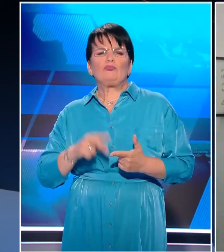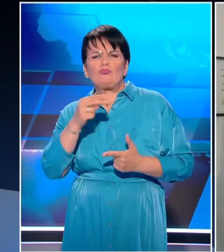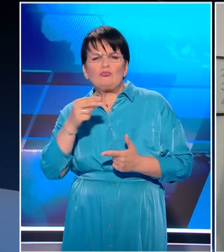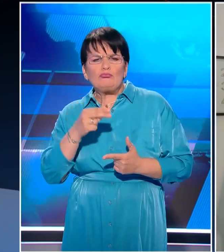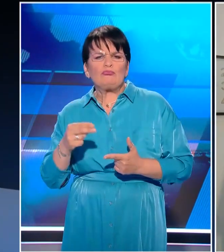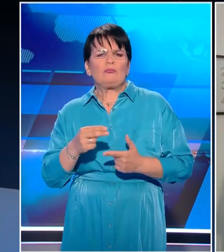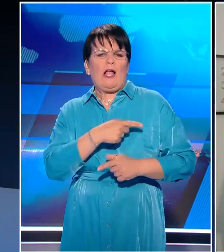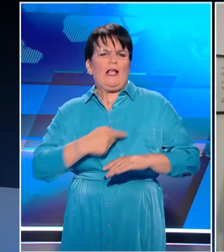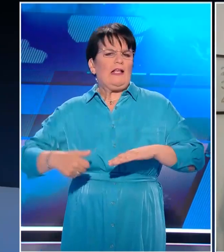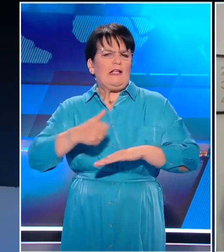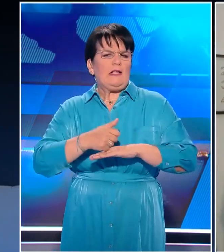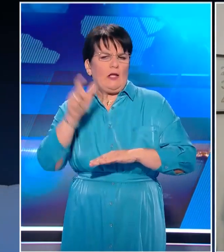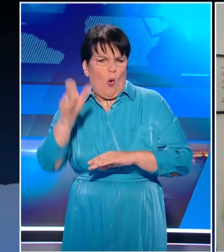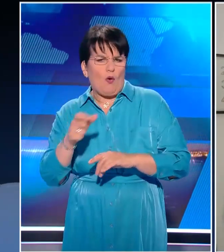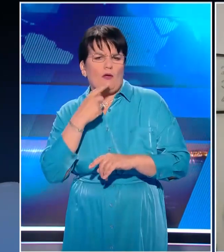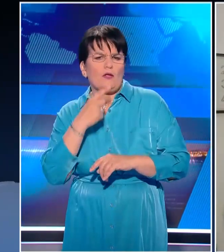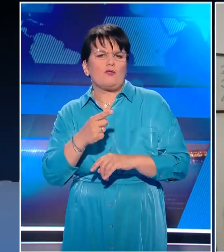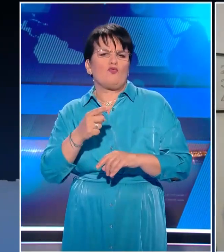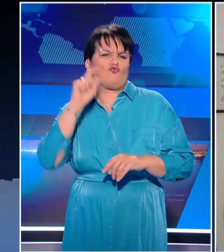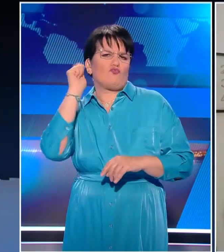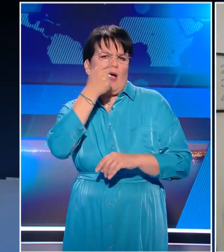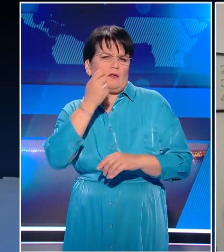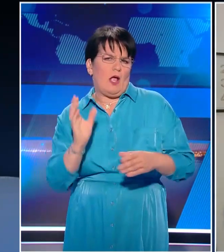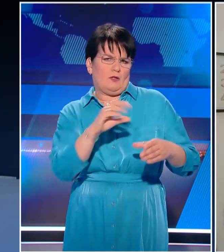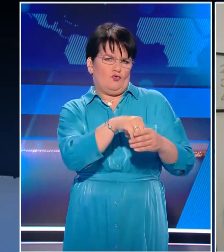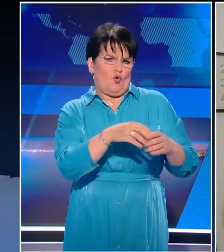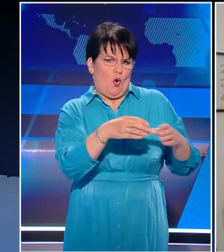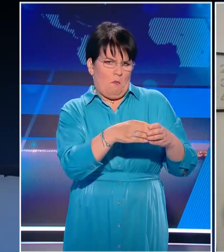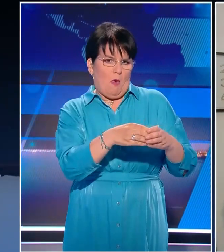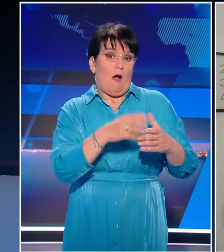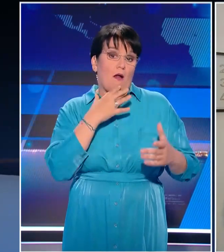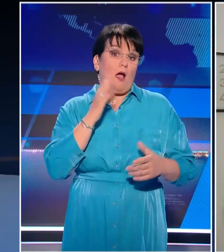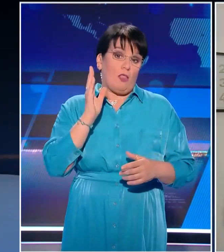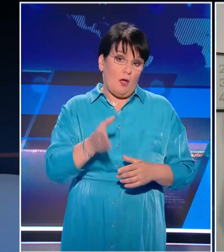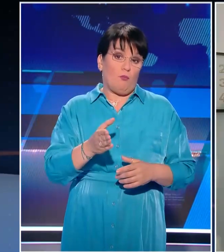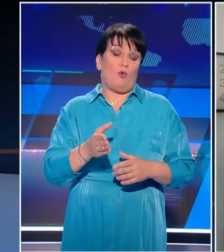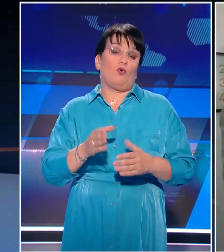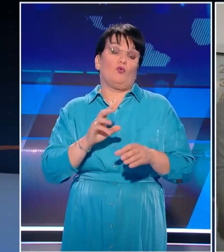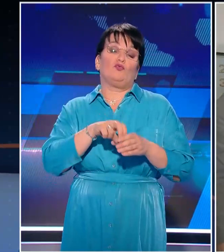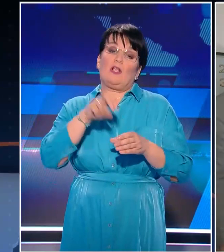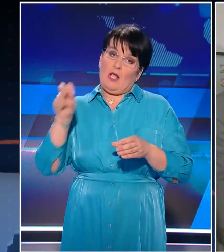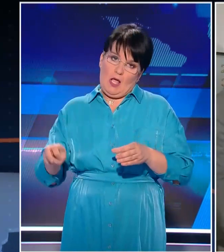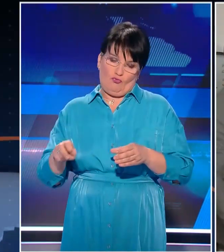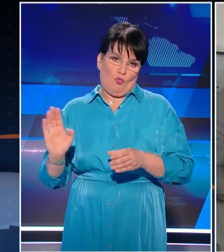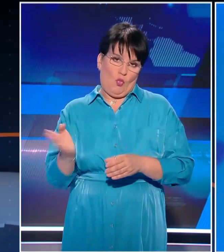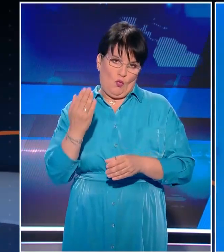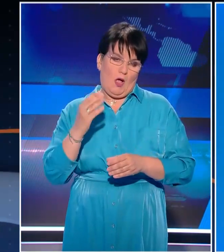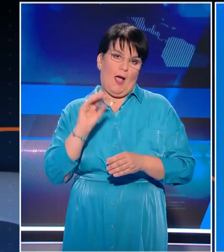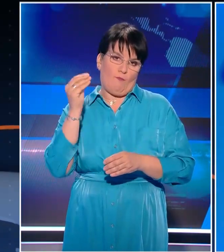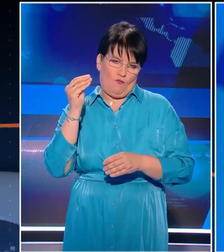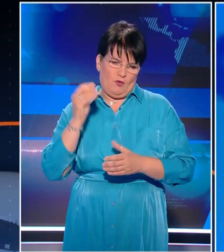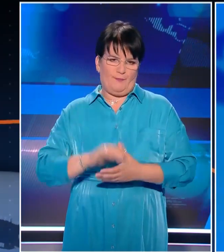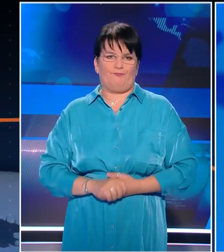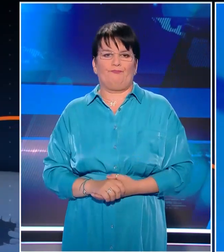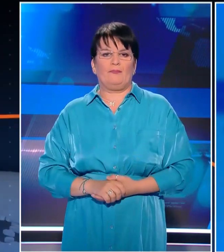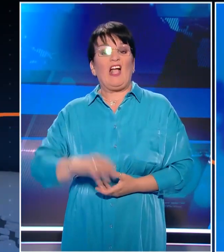υποκρυπτογράφηση της ηγεσίας Κασιδιάρη στους Σπαρτιάτες, γεγονός το οποίο θα μπορούσε να τους οδηγήσει εκτός Βουλής.